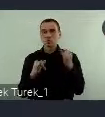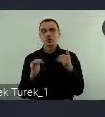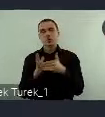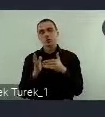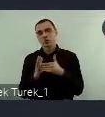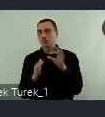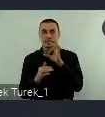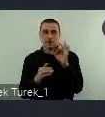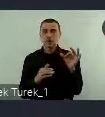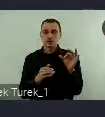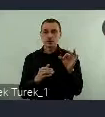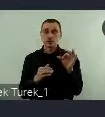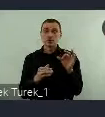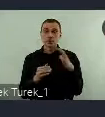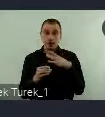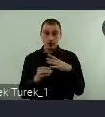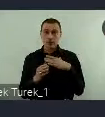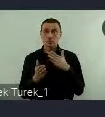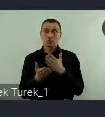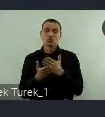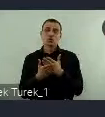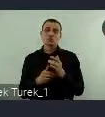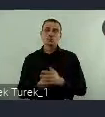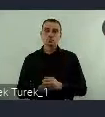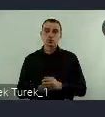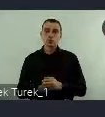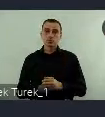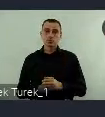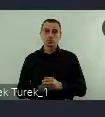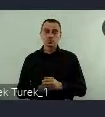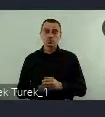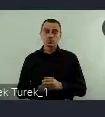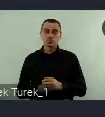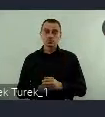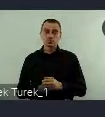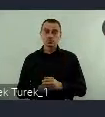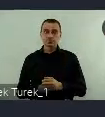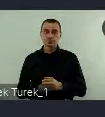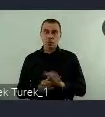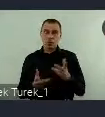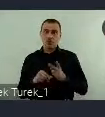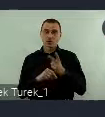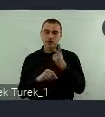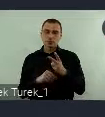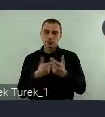to zawsze bardzo otwiera umysł na na dostępność